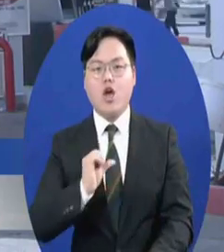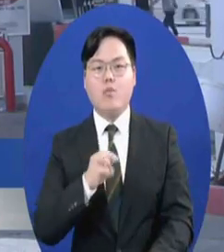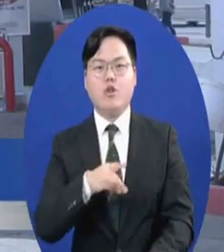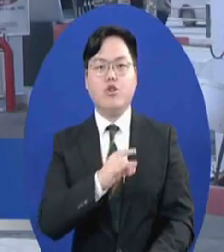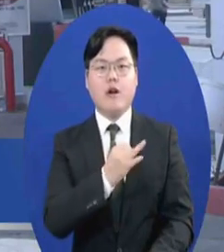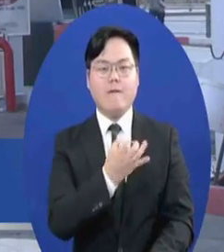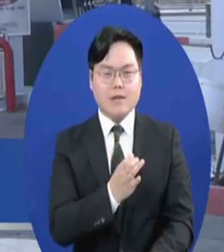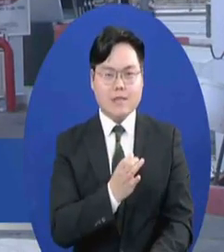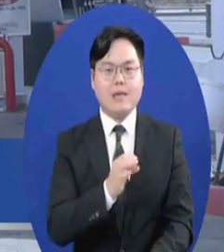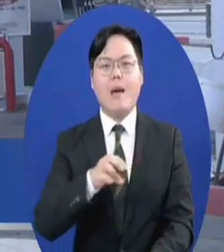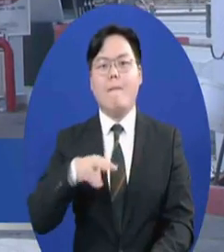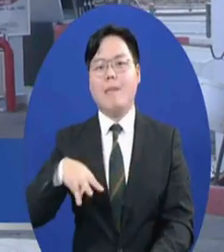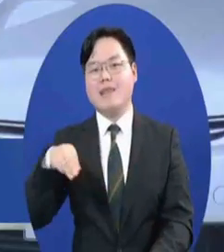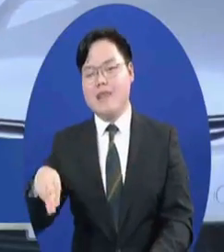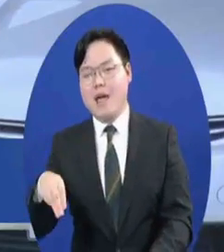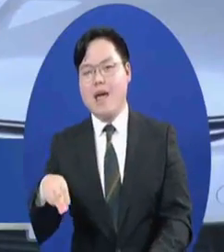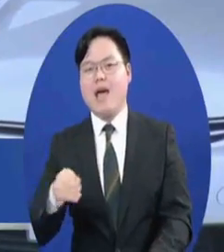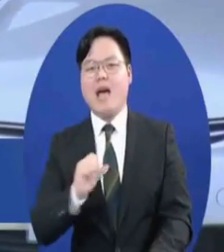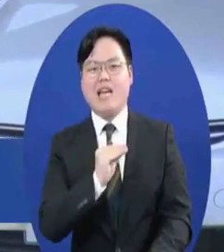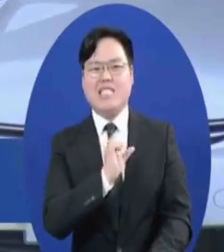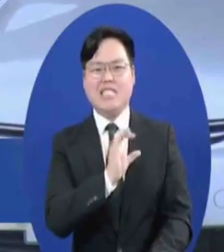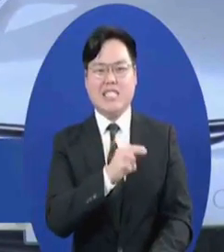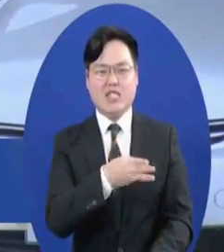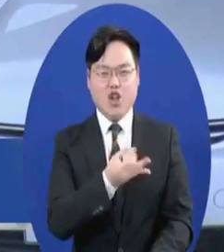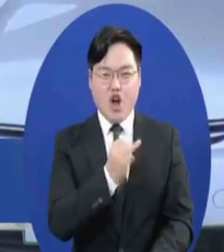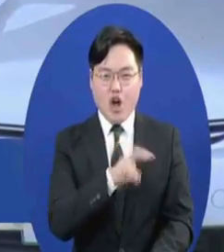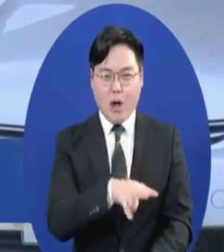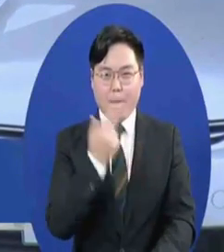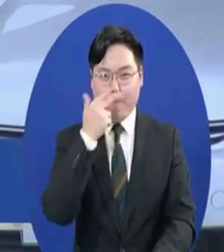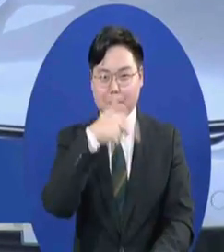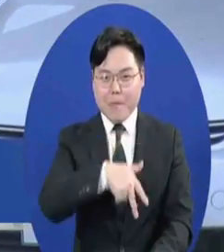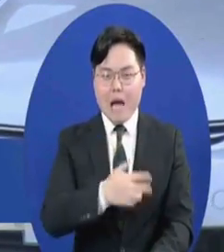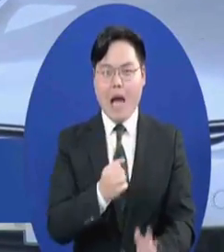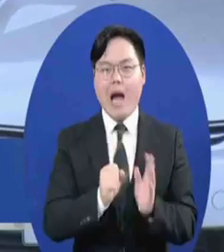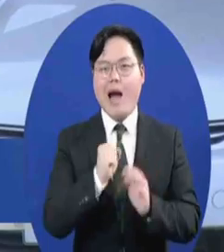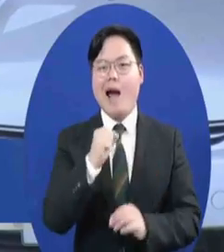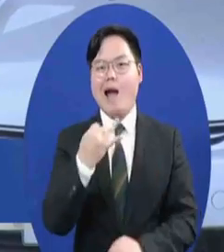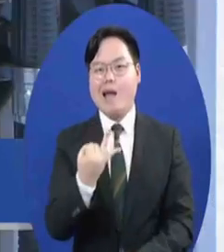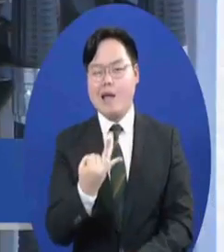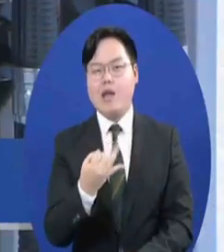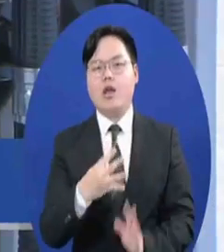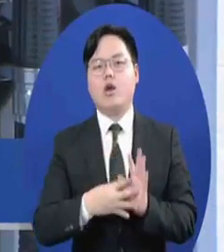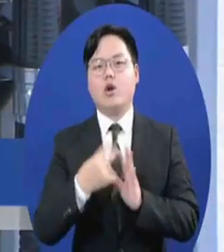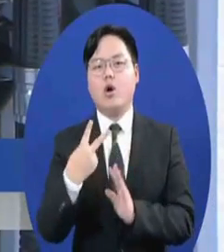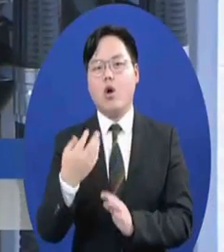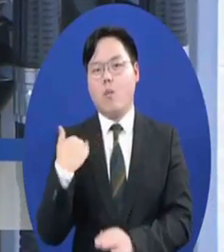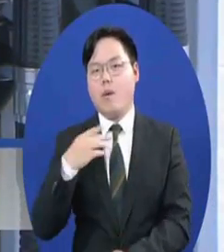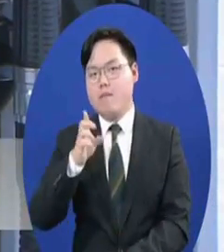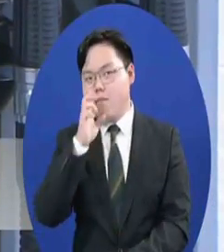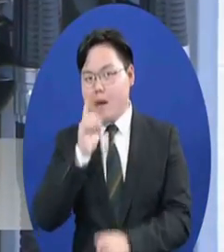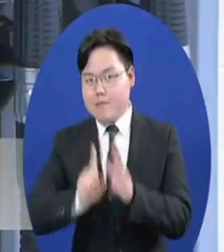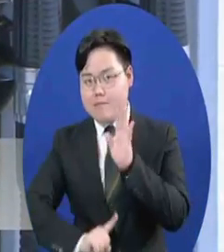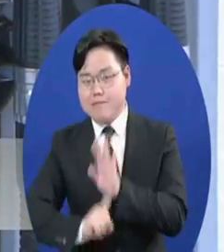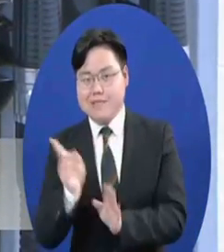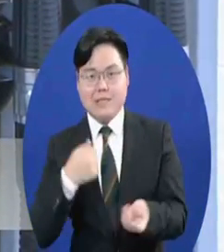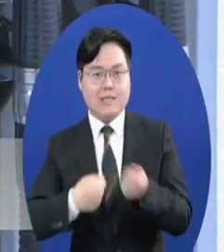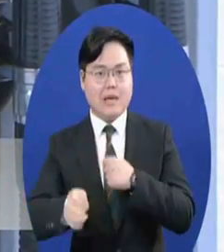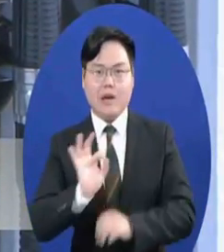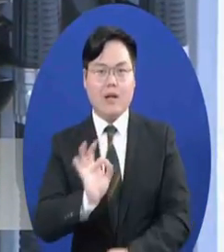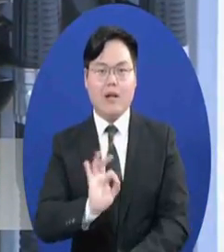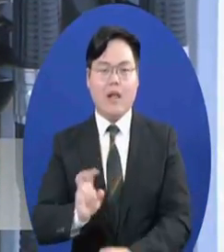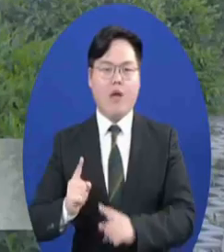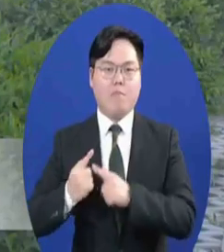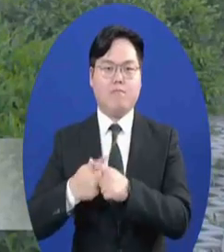Петровс магнат трейд Жастойл зэрэг зарим шатхуун түгээх станцууд АИ-92 шатхууныг өнгөрсөн Бямгаргаас эхлэж